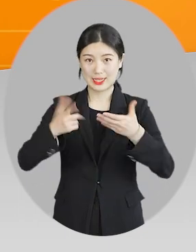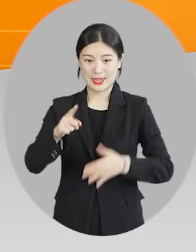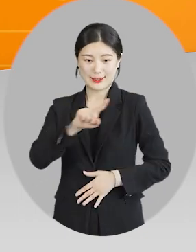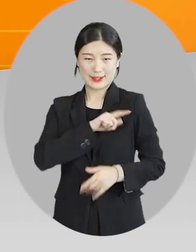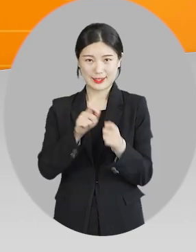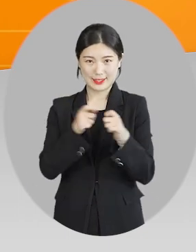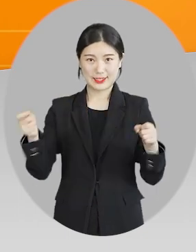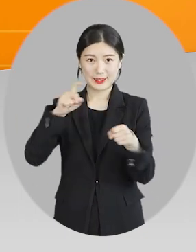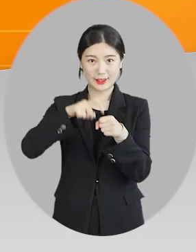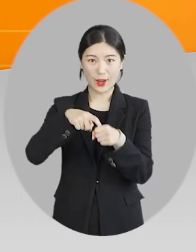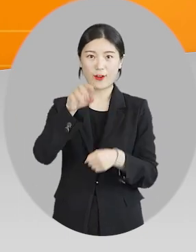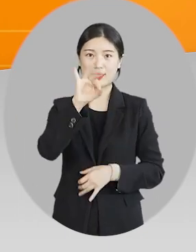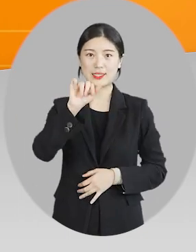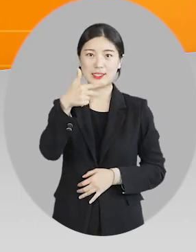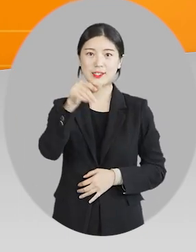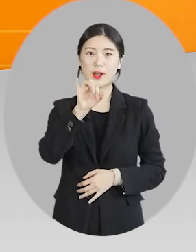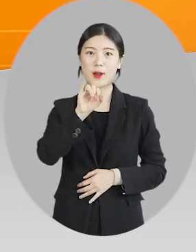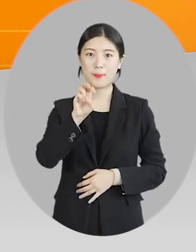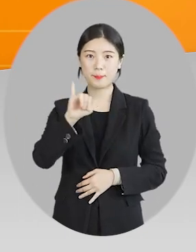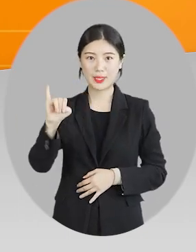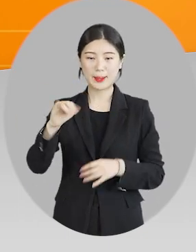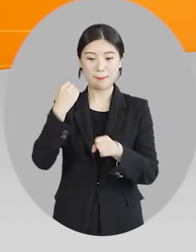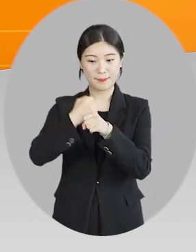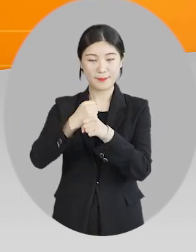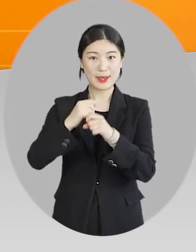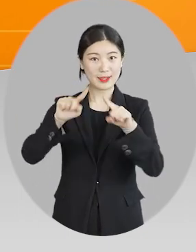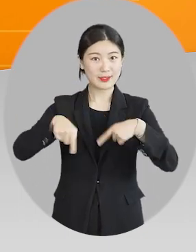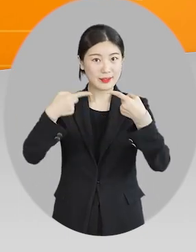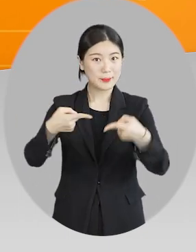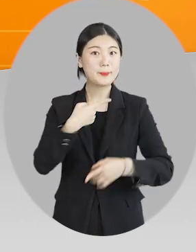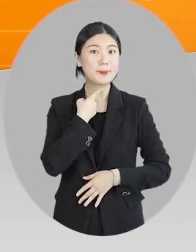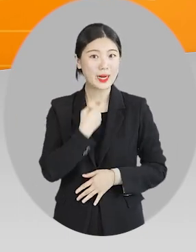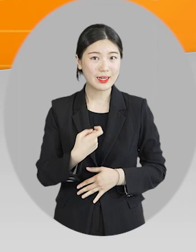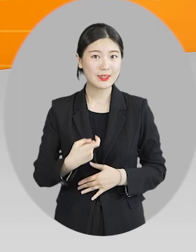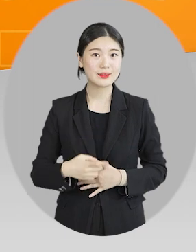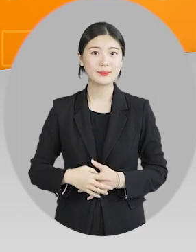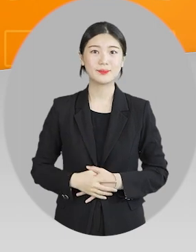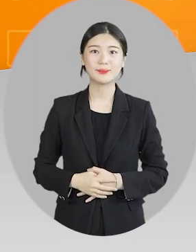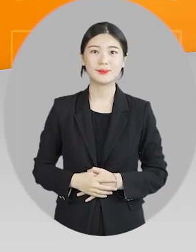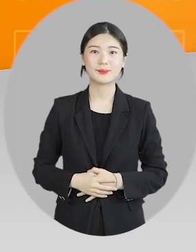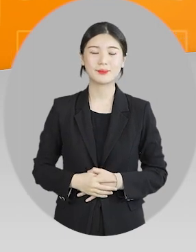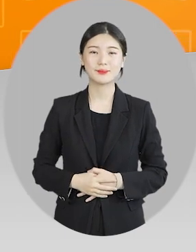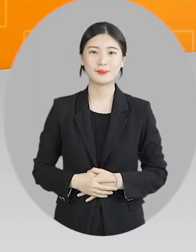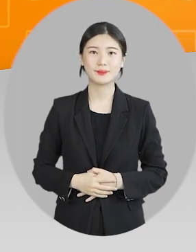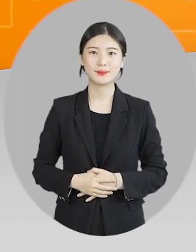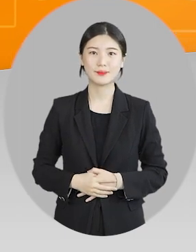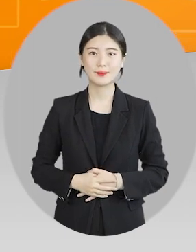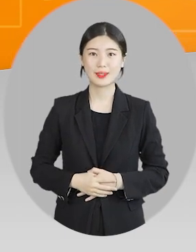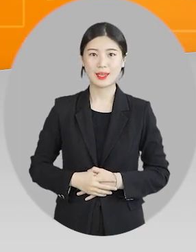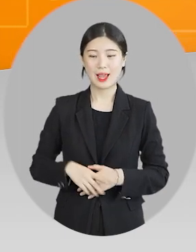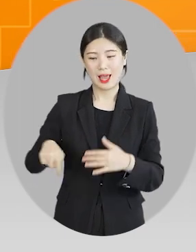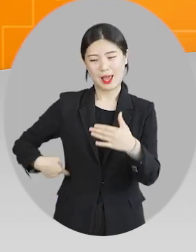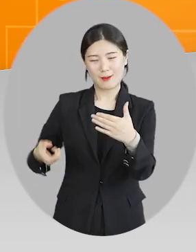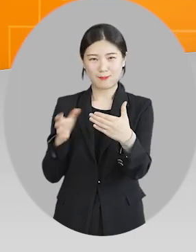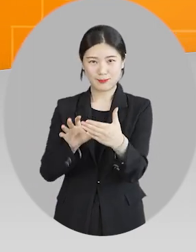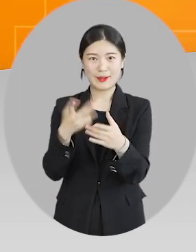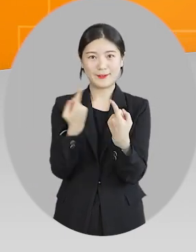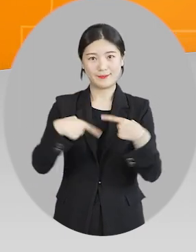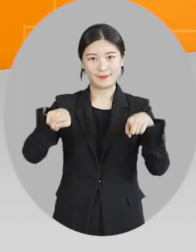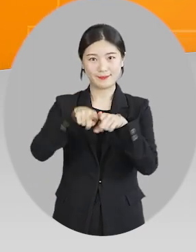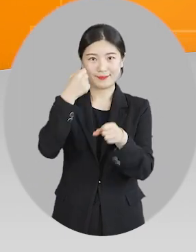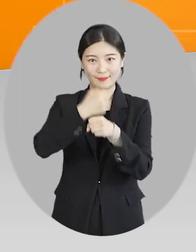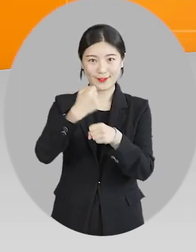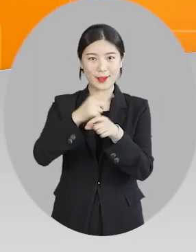세상에서 제일 긴 인절미가 만들어지는 현장 함께 지켜봐 주셨나요? 모두의 손을 모아